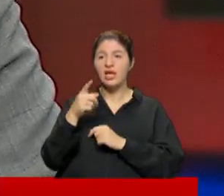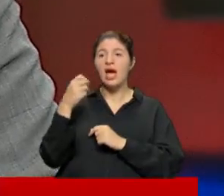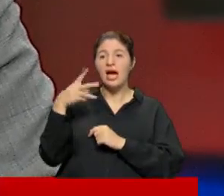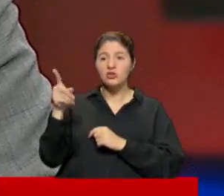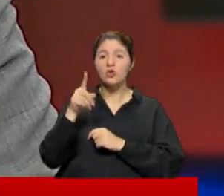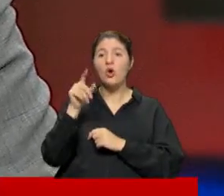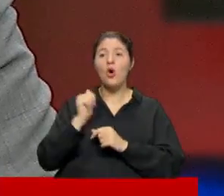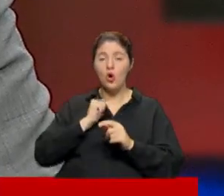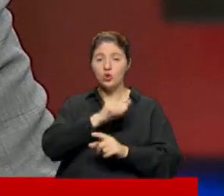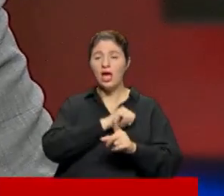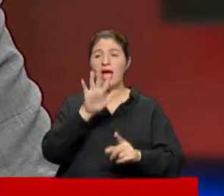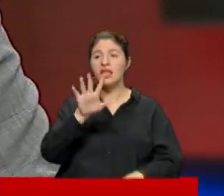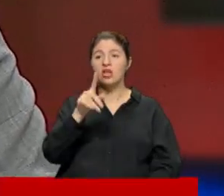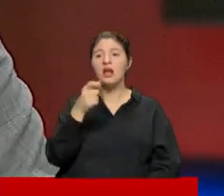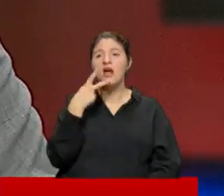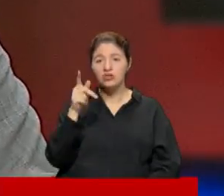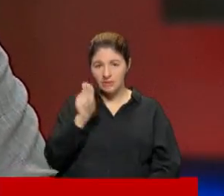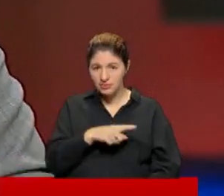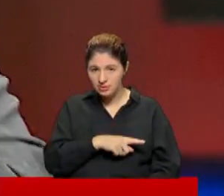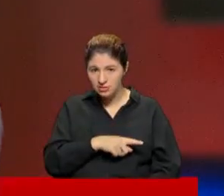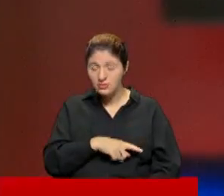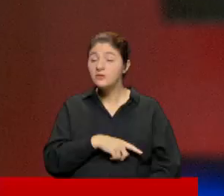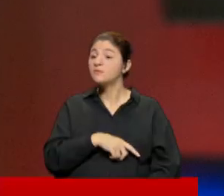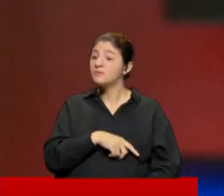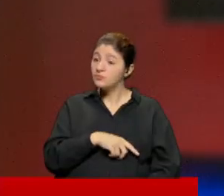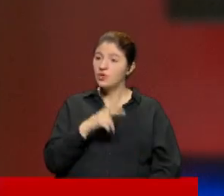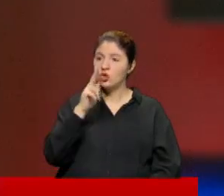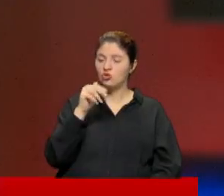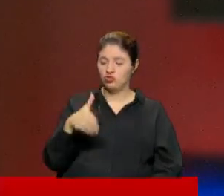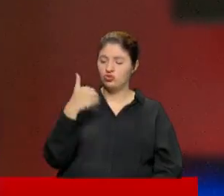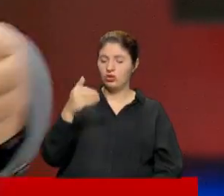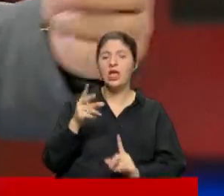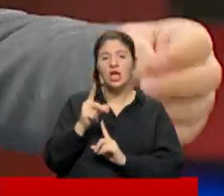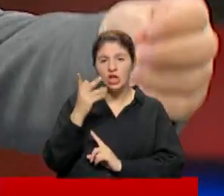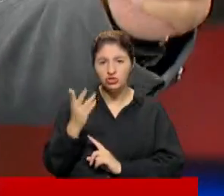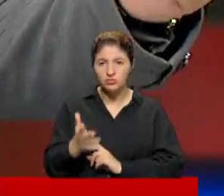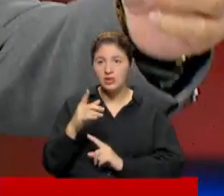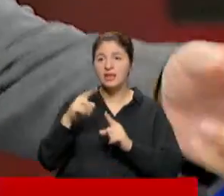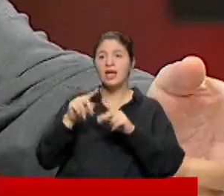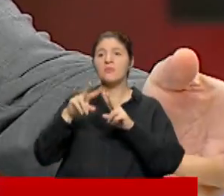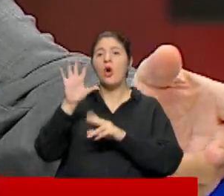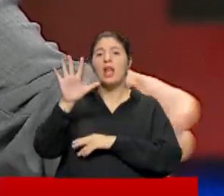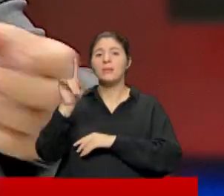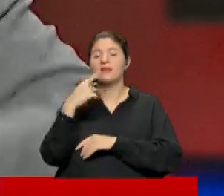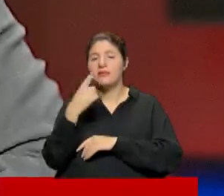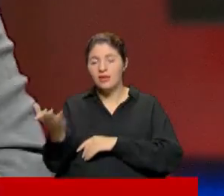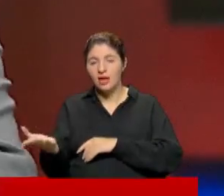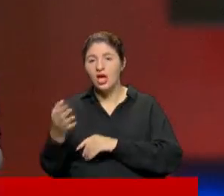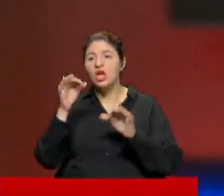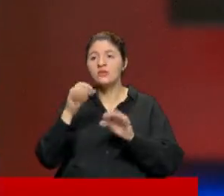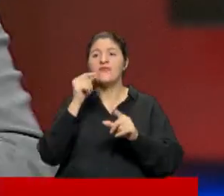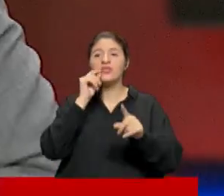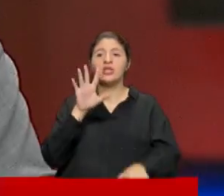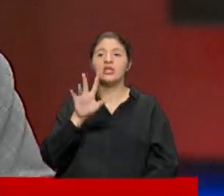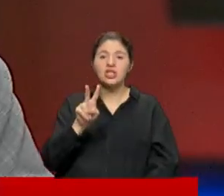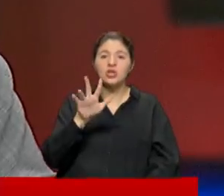Erdoğan Ordu'da 54 TL olarak açıkladı aradan 3 gün geçti ilkercim TMO 51'e düşürdü şimdi fındık